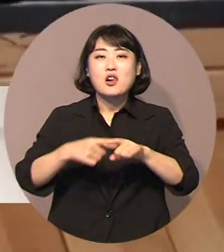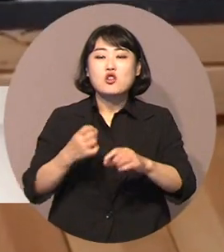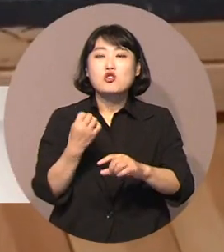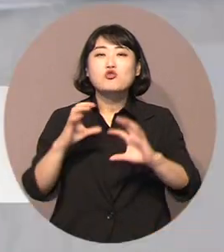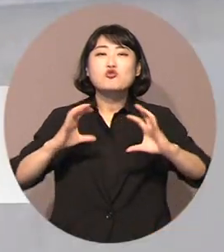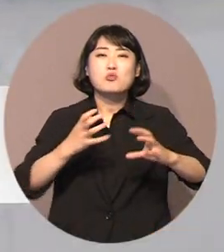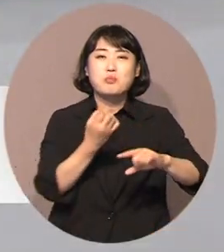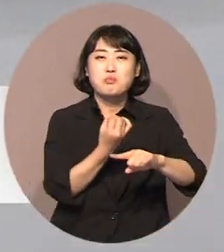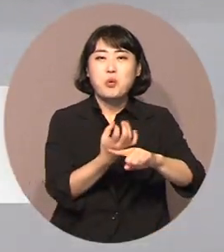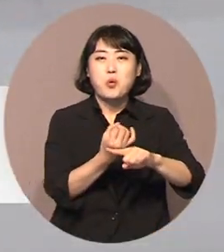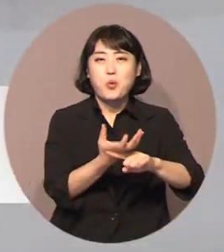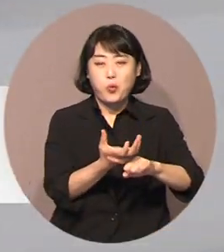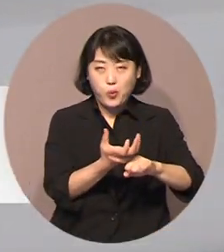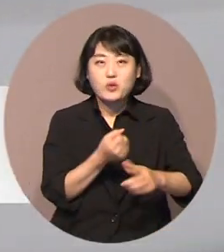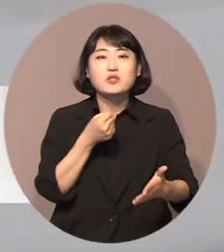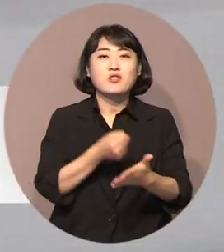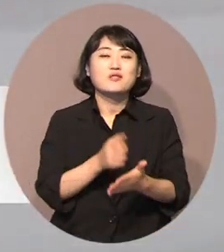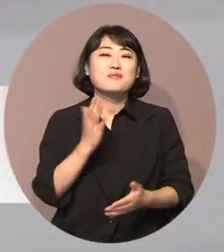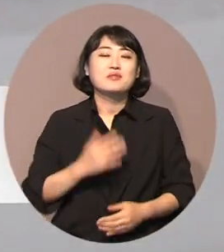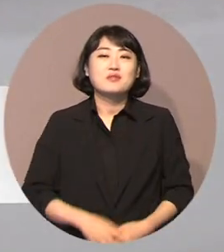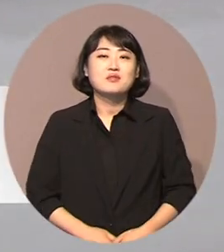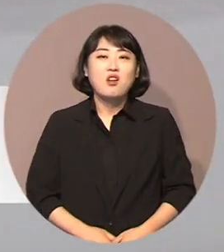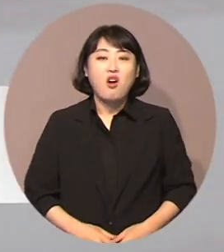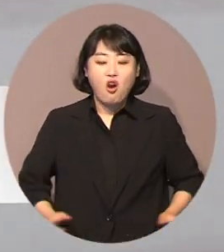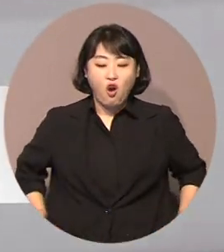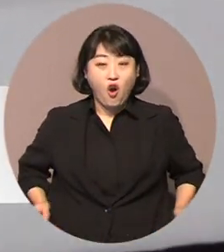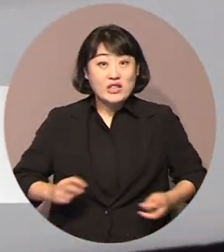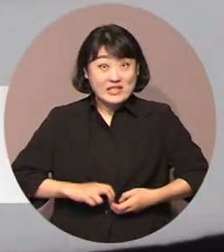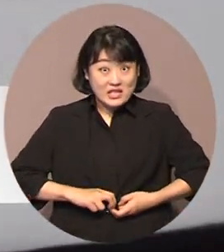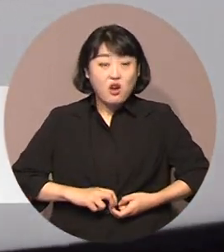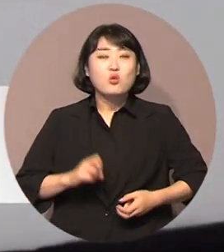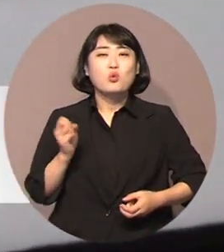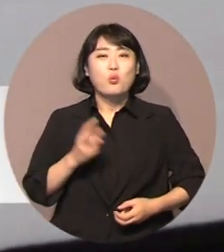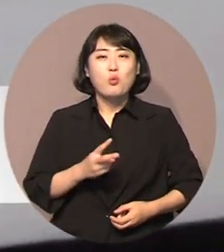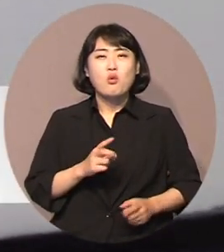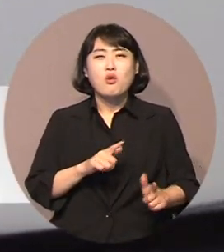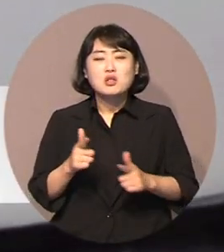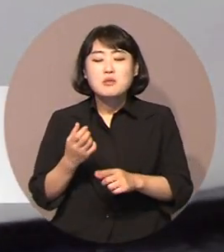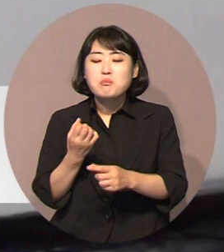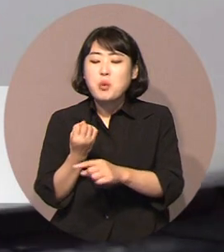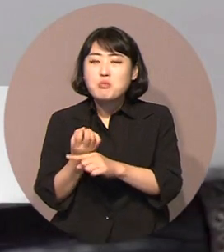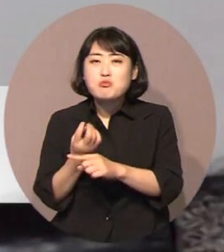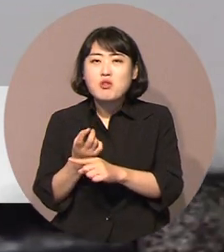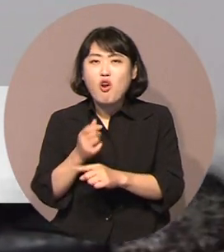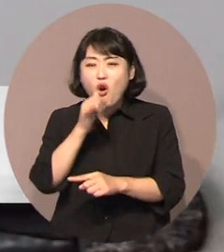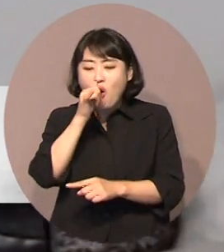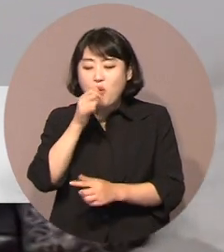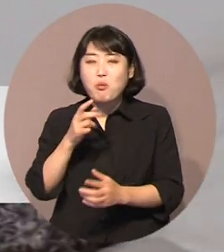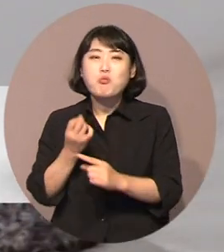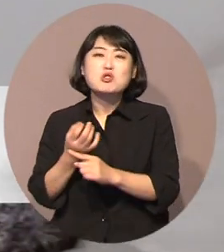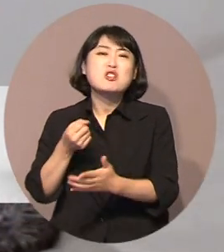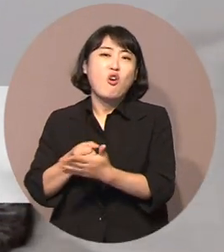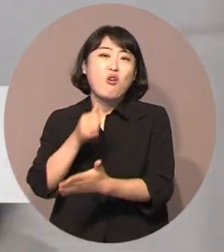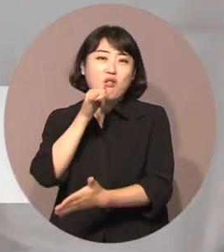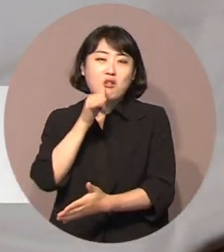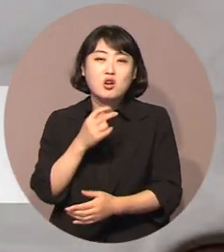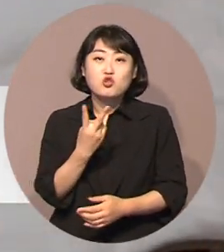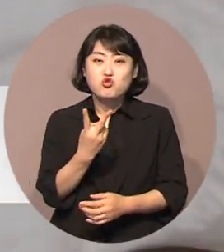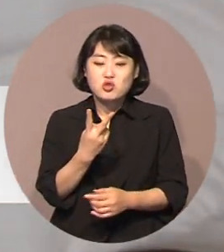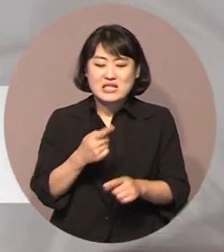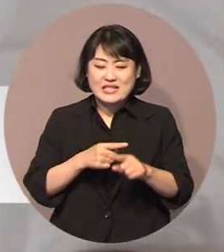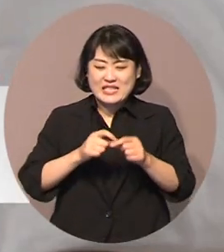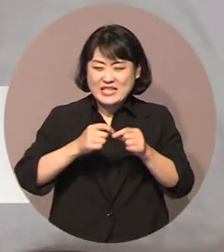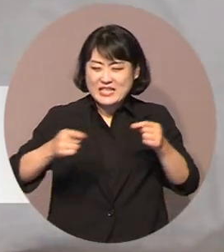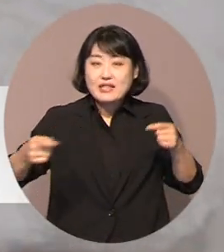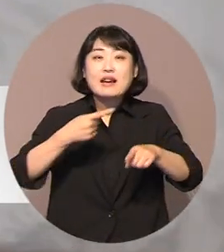승격됩니다 문화재청은 그동안 허리띠 등과 함께 유물 일괄에 포함돼 보물로 지정돼 있던 두지장의